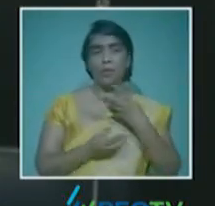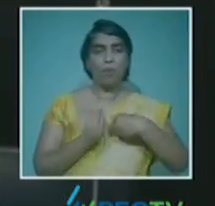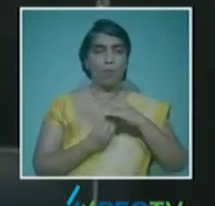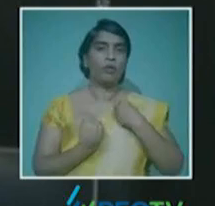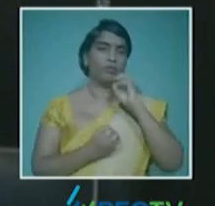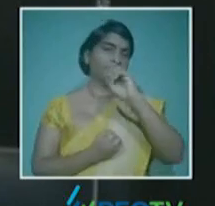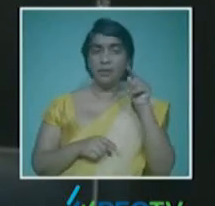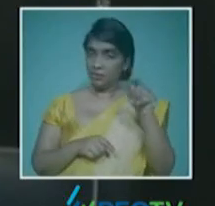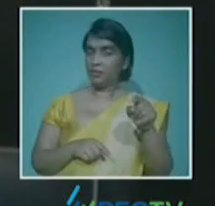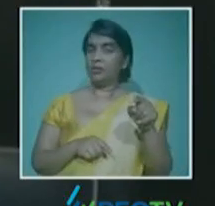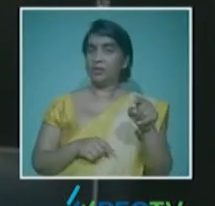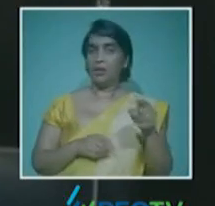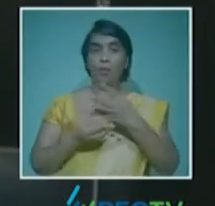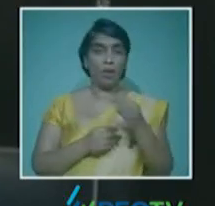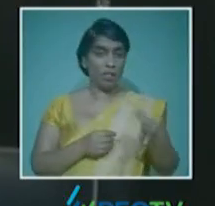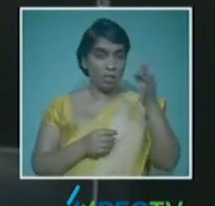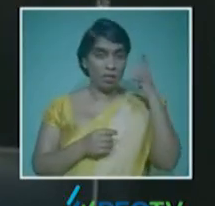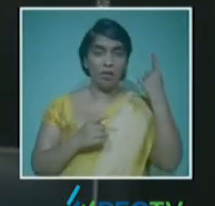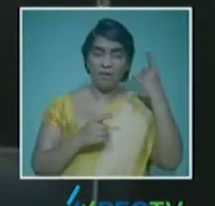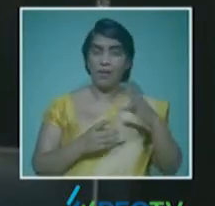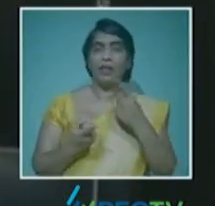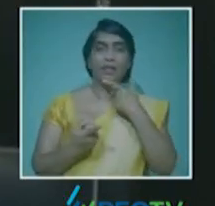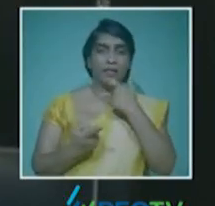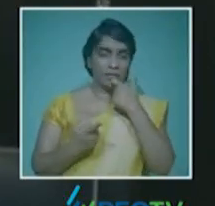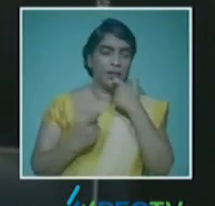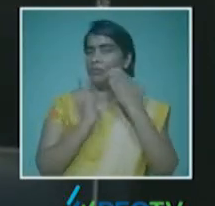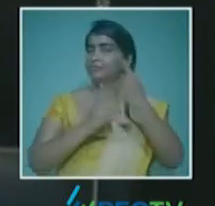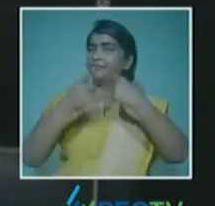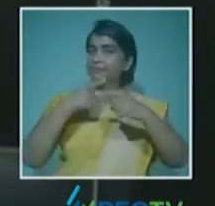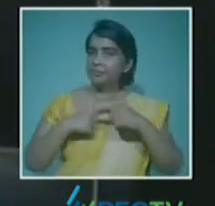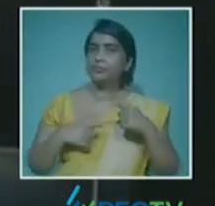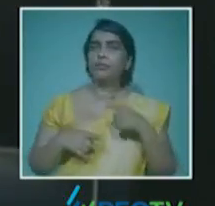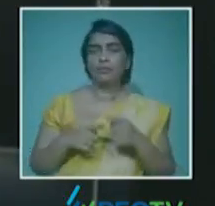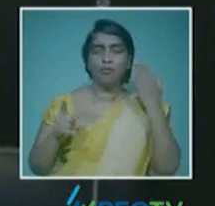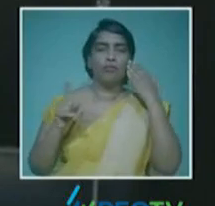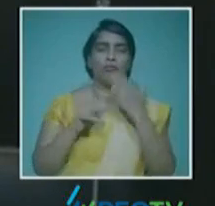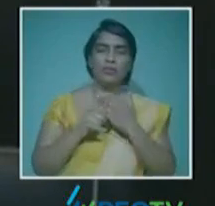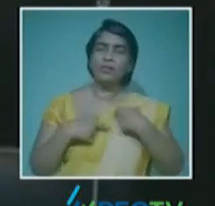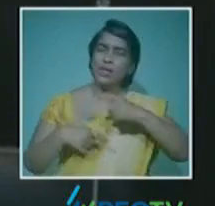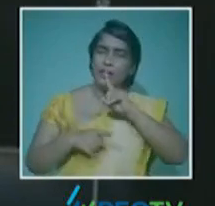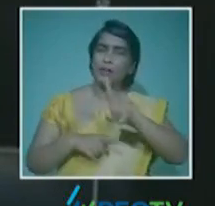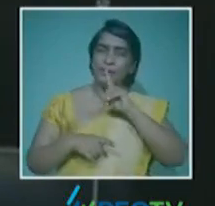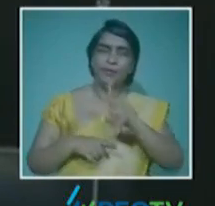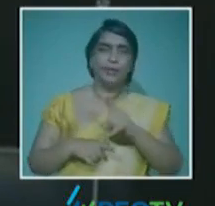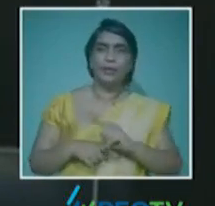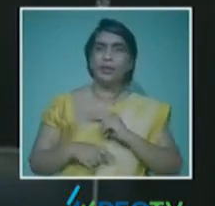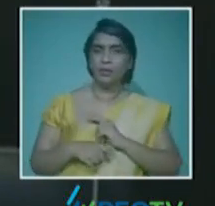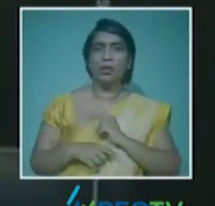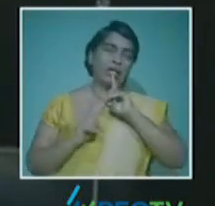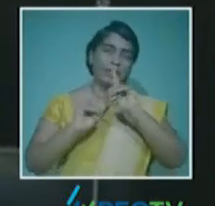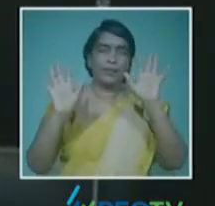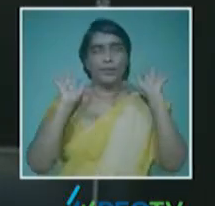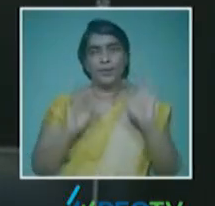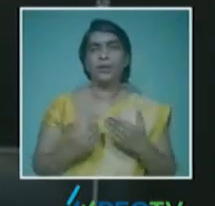දීමට හැකියාව ලබා දීලා තියෙන්නේ මේ පෝර තහනම හරහා තේ කර්මාන්තයේ ප්‍රබල ප්‍රහාරයක් එල්ල වුණා මේ කරුණ පිළිබඳව අපි සටන් කළා හැබැයි මේක ප්‍රසිද්ධියක් අපි කියන්න ගියේ